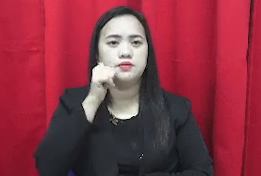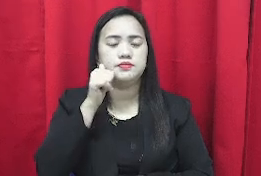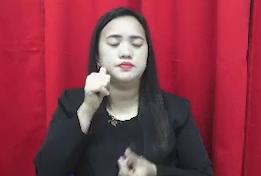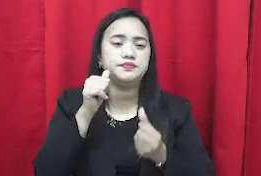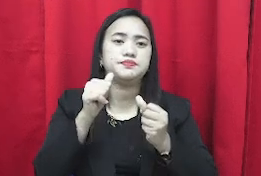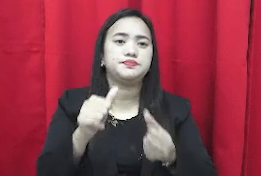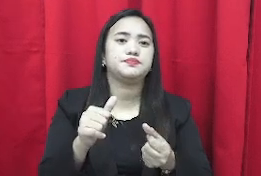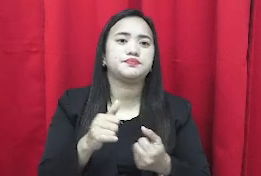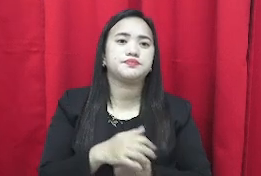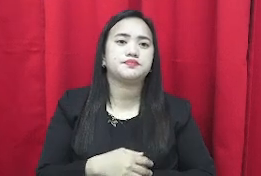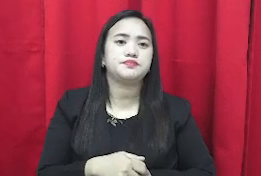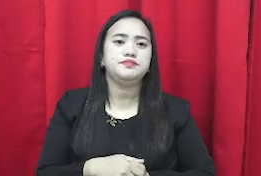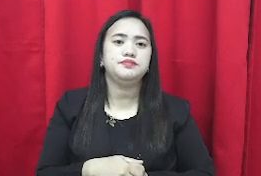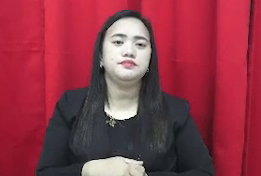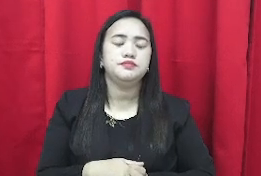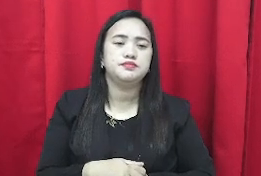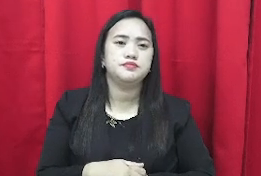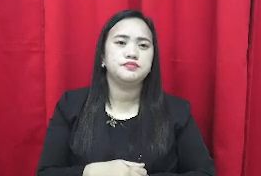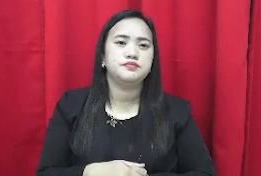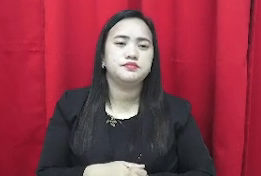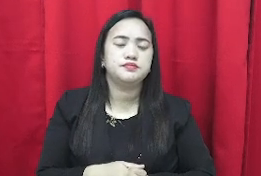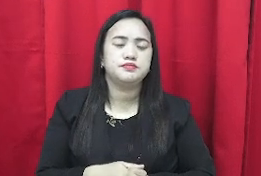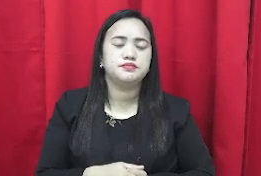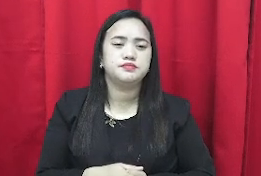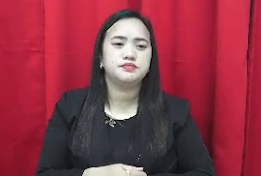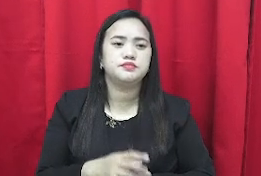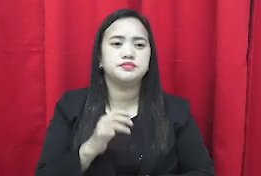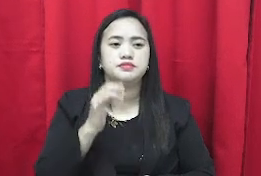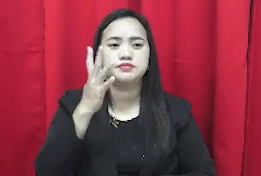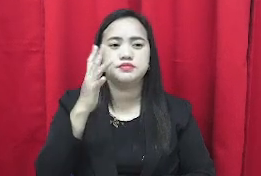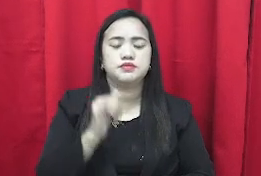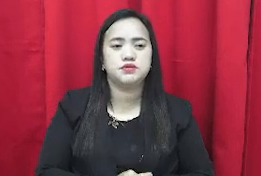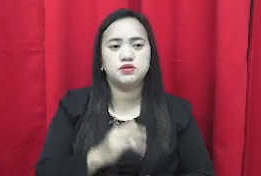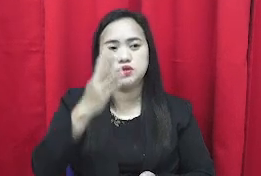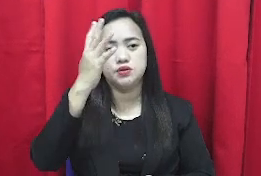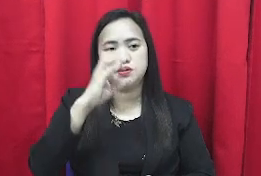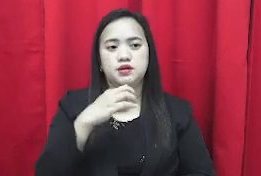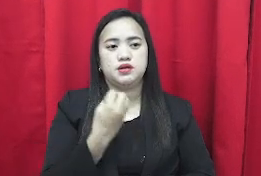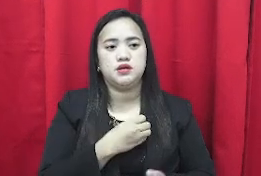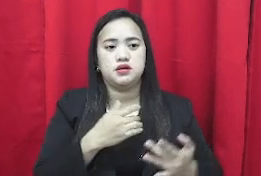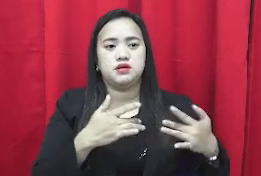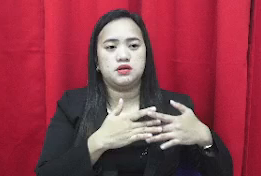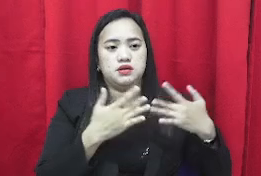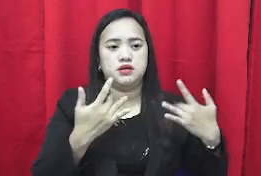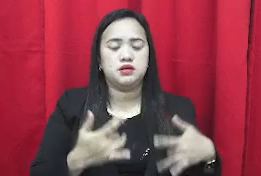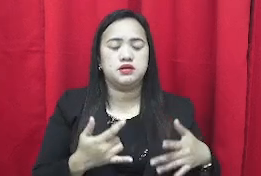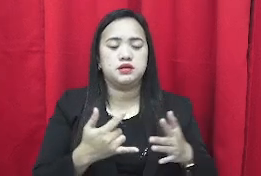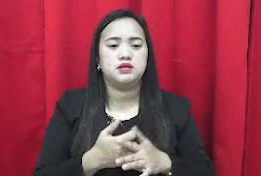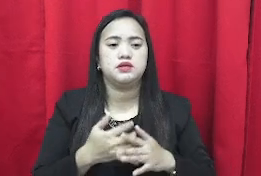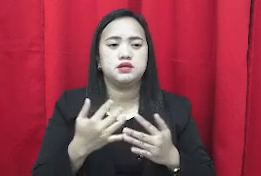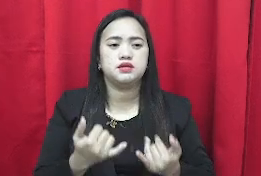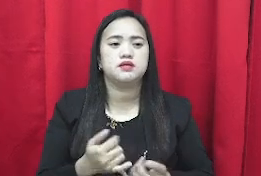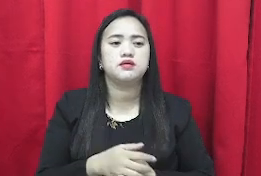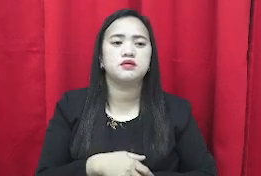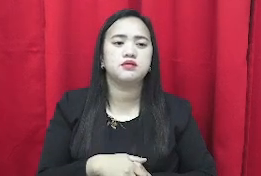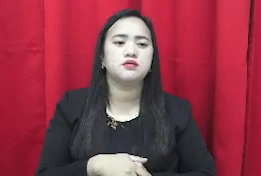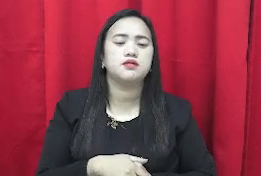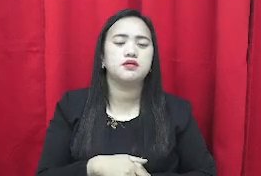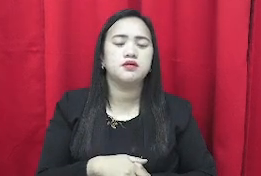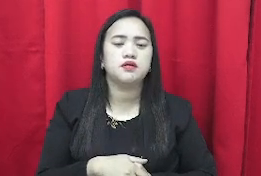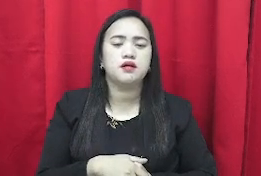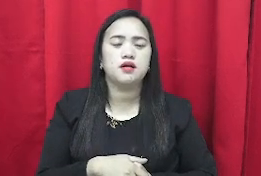mga ina ng tahanan yung mga ating wife kaya yung mga ating puso ay nagiging malambuon kaya yung magiging